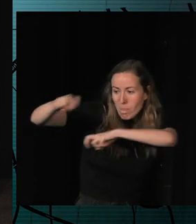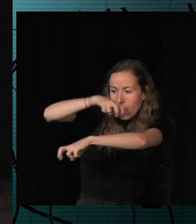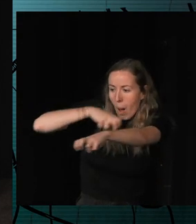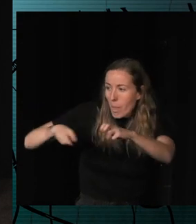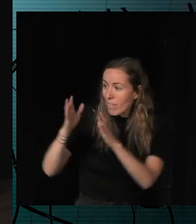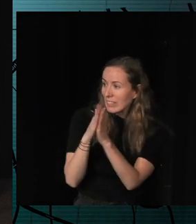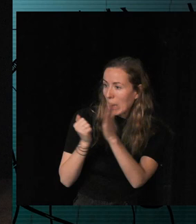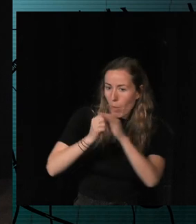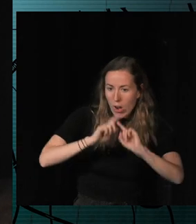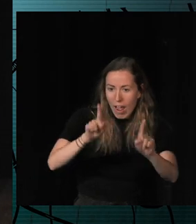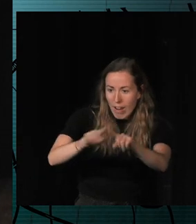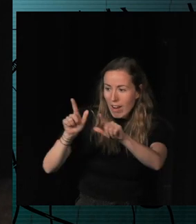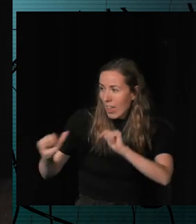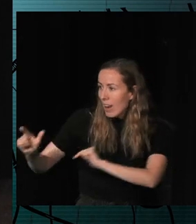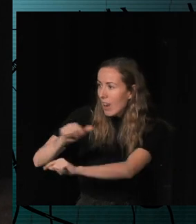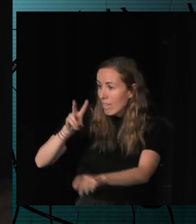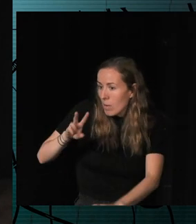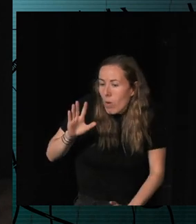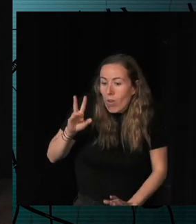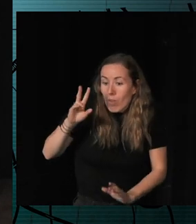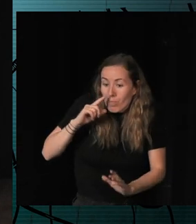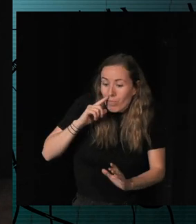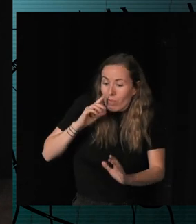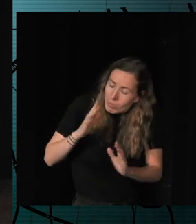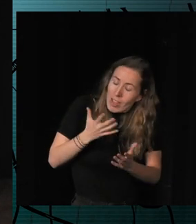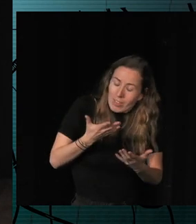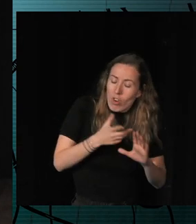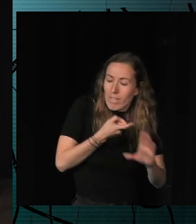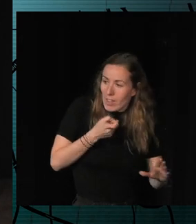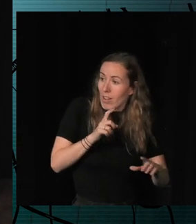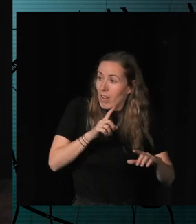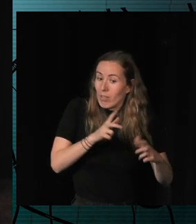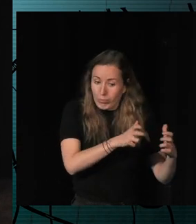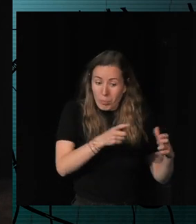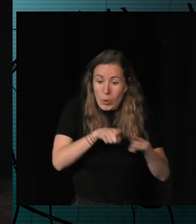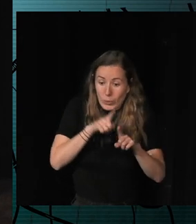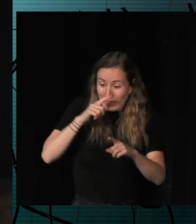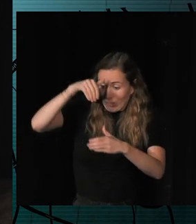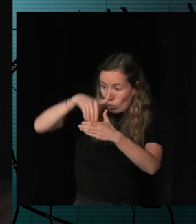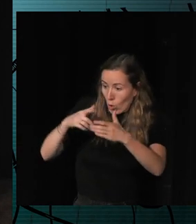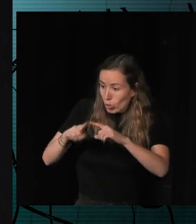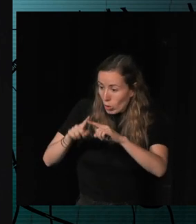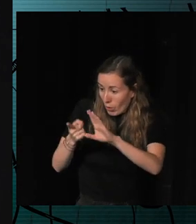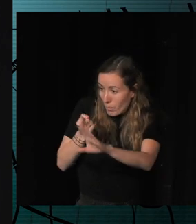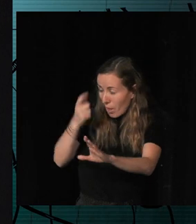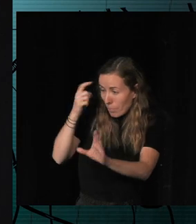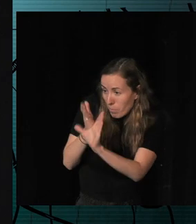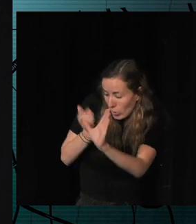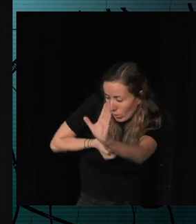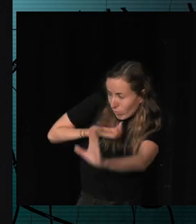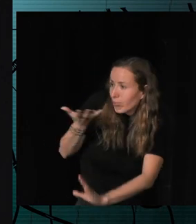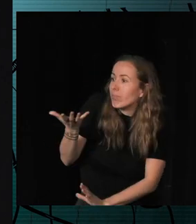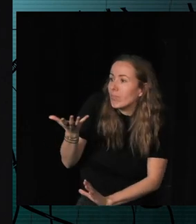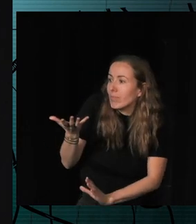symbole c'est que ce qui s'y passe dans la ville à chaque fois effectivement un reflet de l'état psychologique des personnag ou de du récit qui se